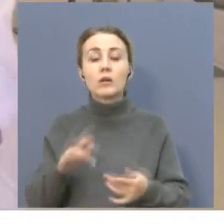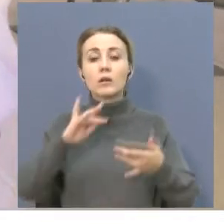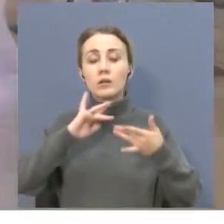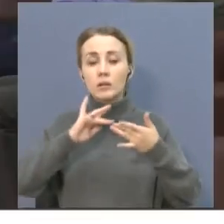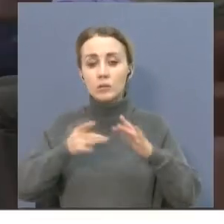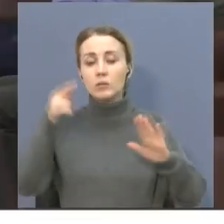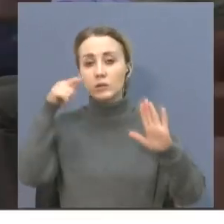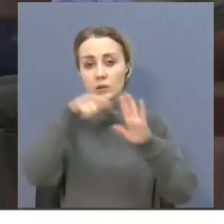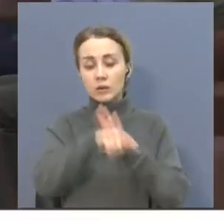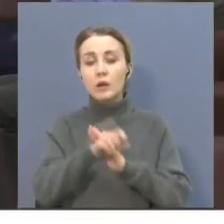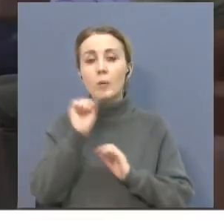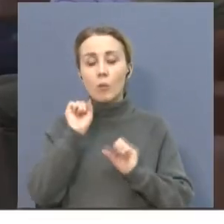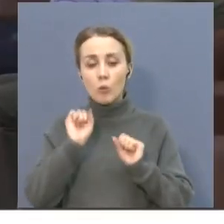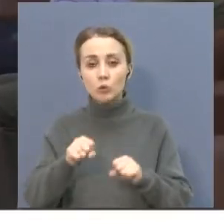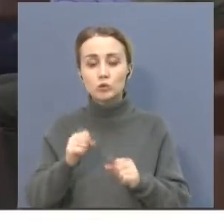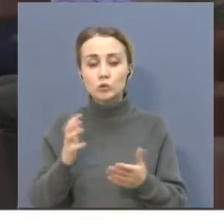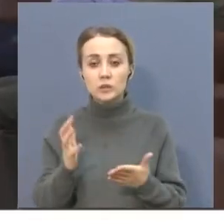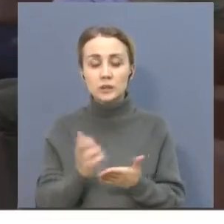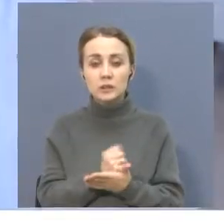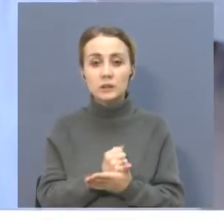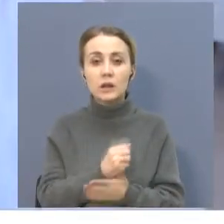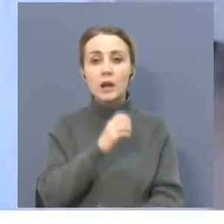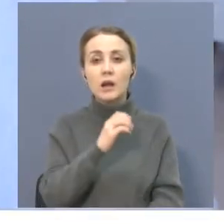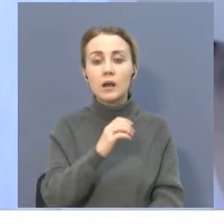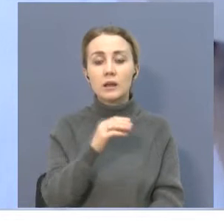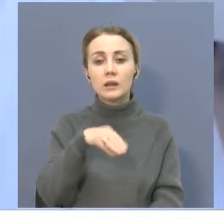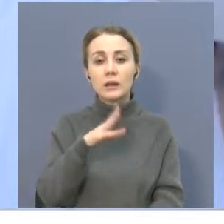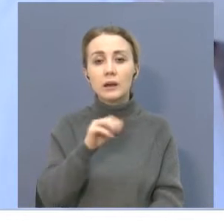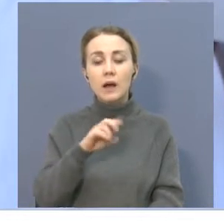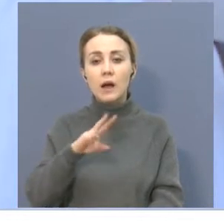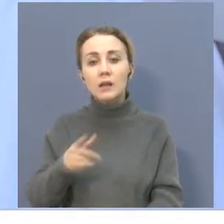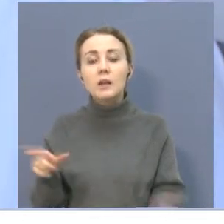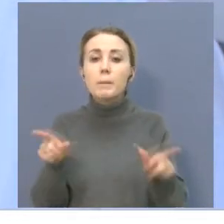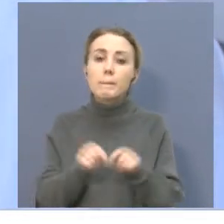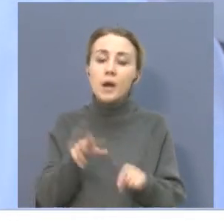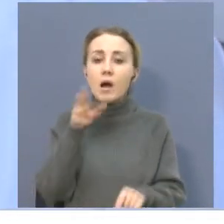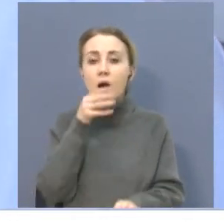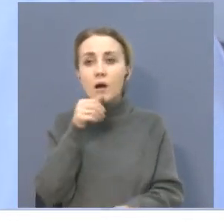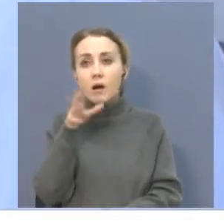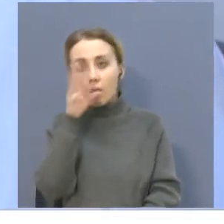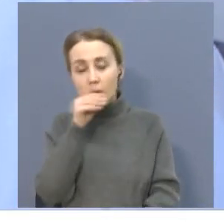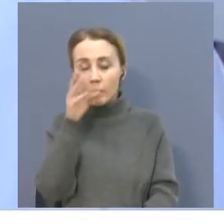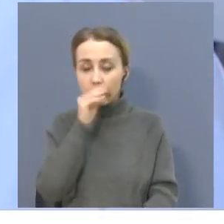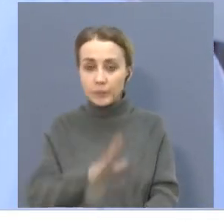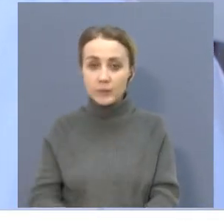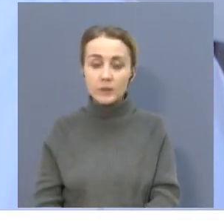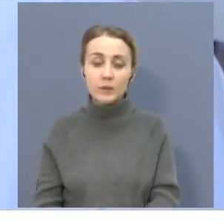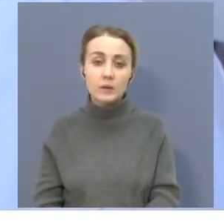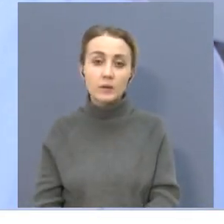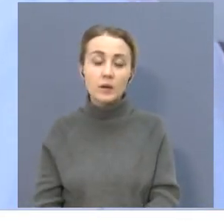жүретте науқастың сауығып кету мүмкіндігі қалмайды. Людям с какими заболеваниями? Гемопоэтикалық дың